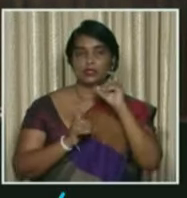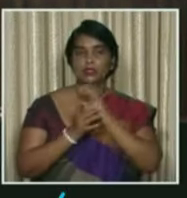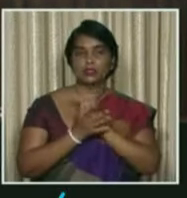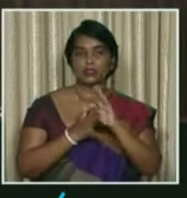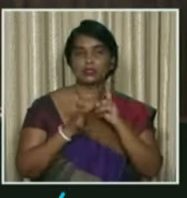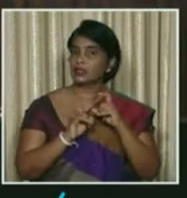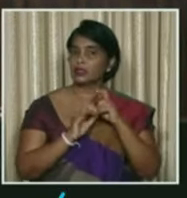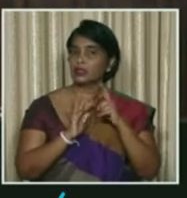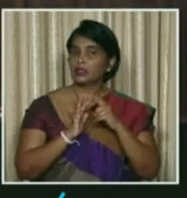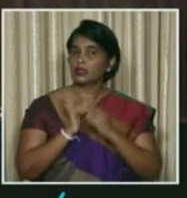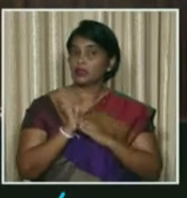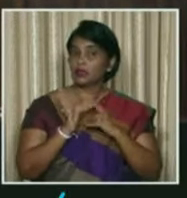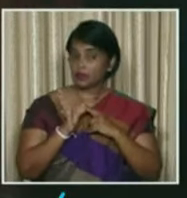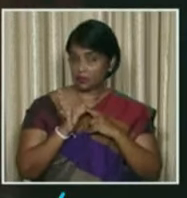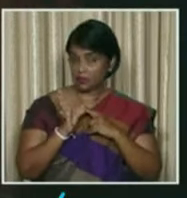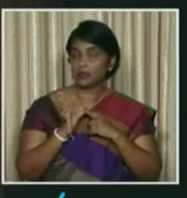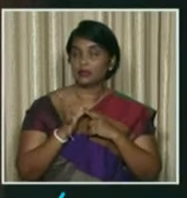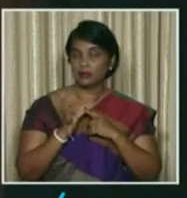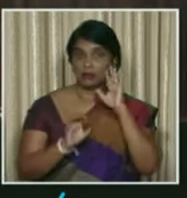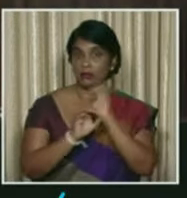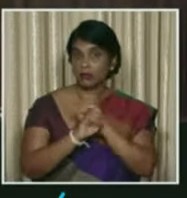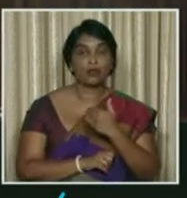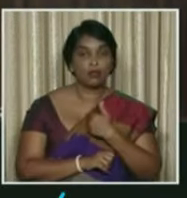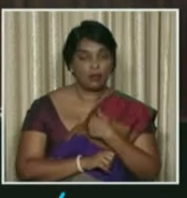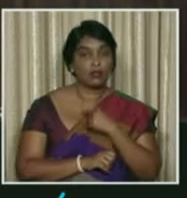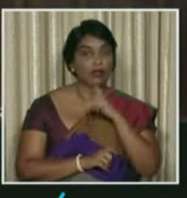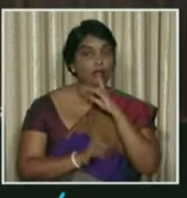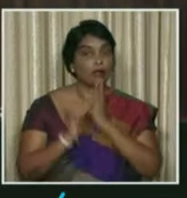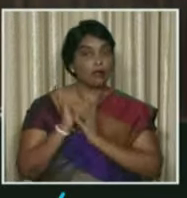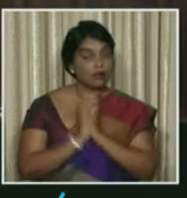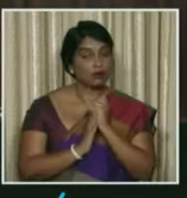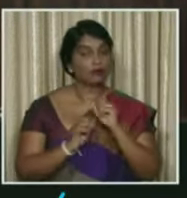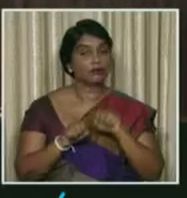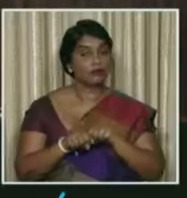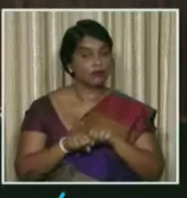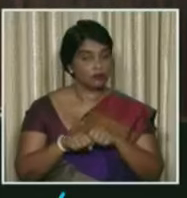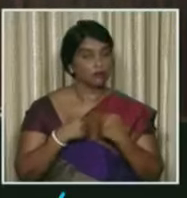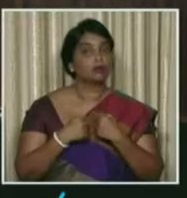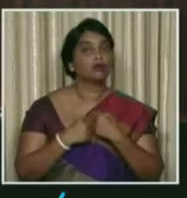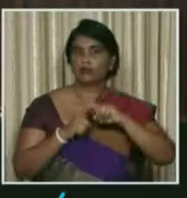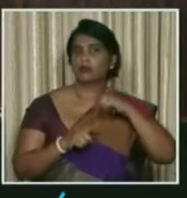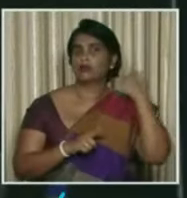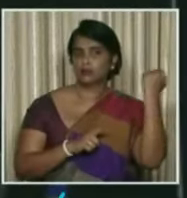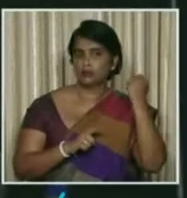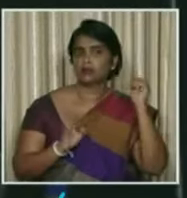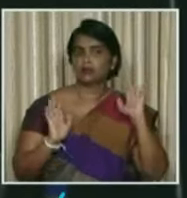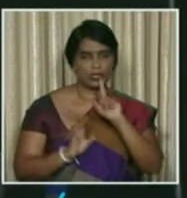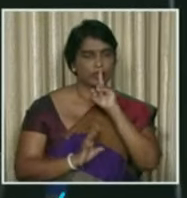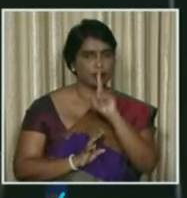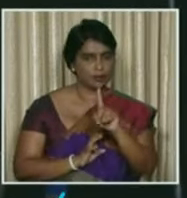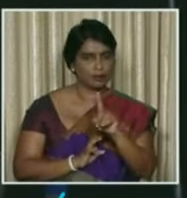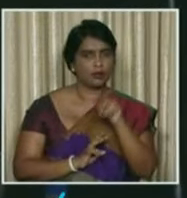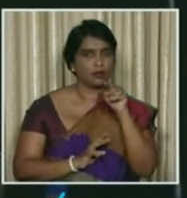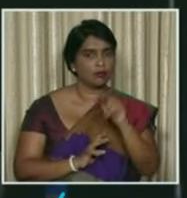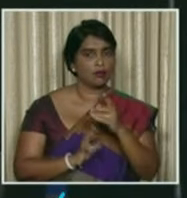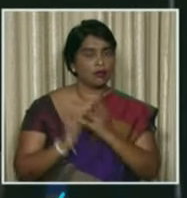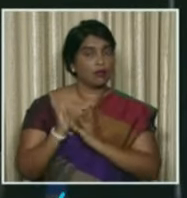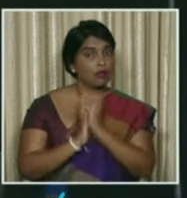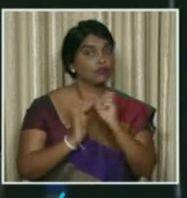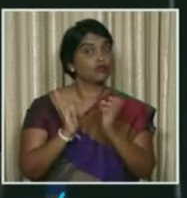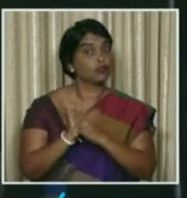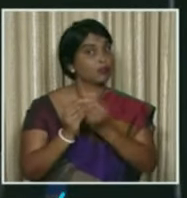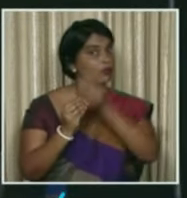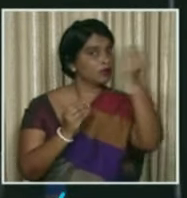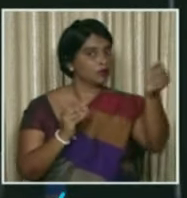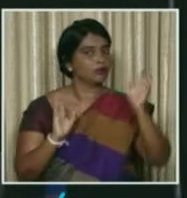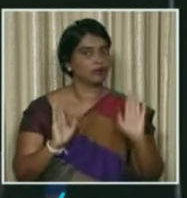විදක්පඩි මන්ත්‍රීවරයා මට විරුද්ධව ප්‍රකාශයක් කළා. මගේ වරප්‍රසාද කඩවීම යටතේ කතාව යොමු කිරීමක් කරේ. ඒක වරප්‍රසාද කමිටුවට යවන්න